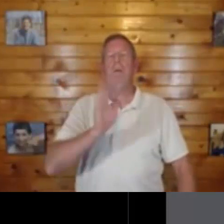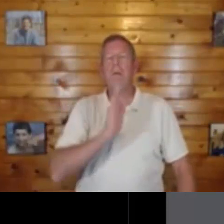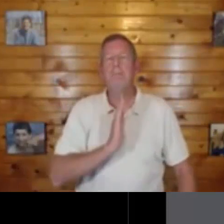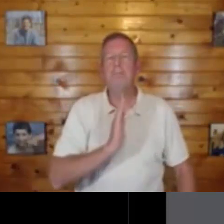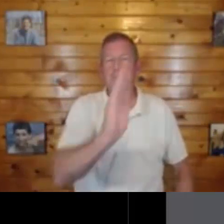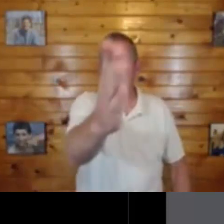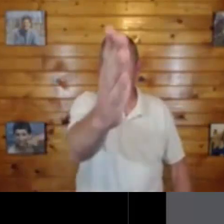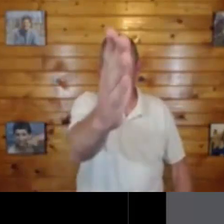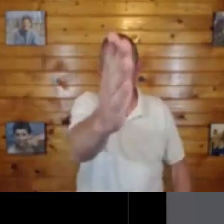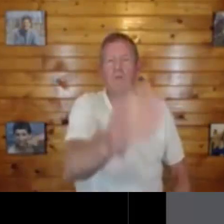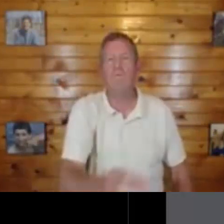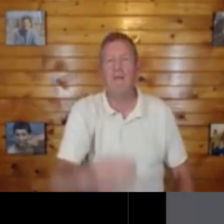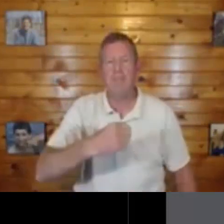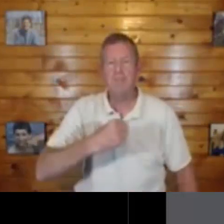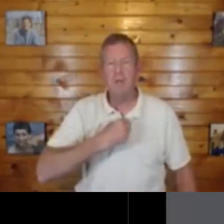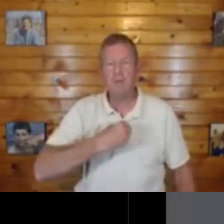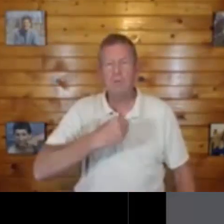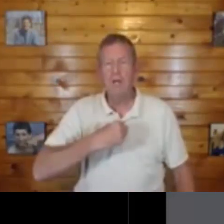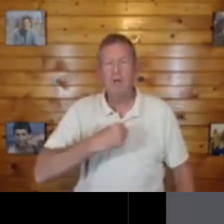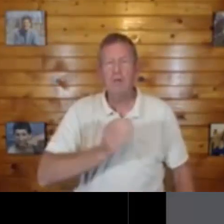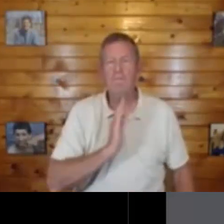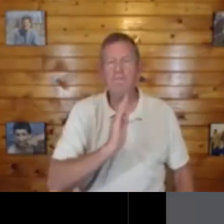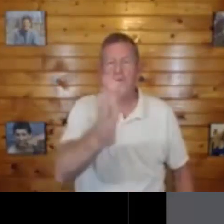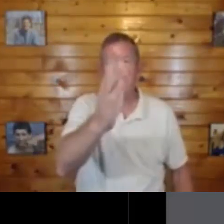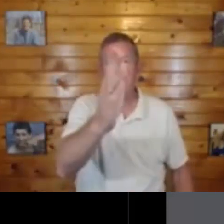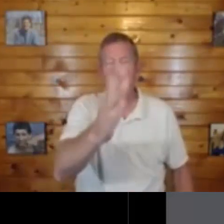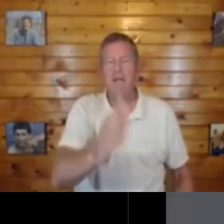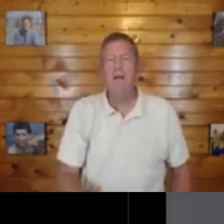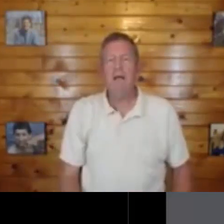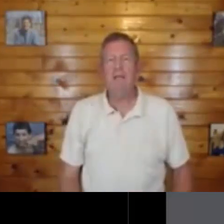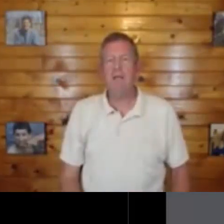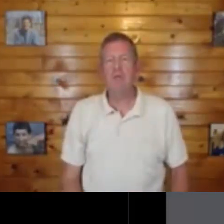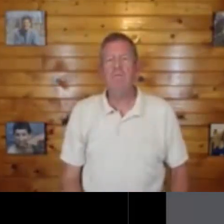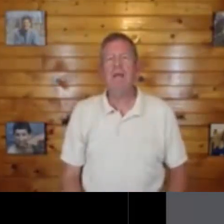je vais